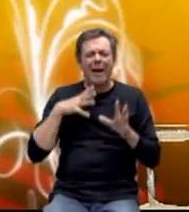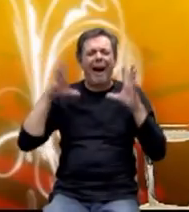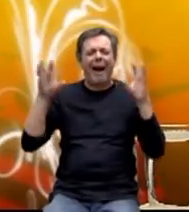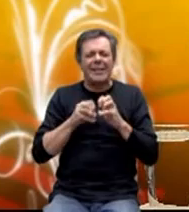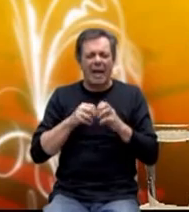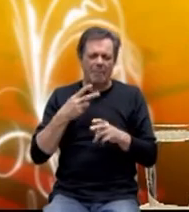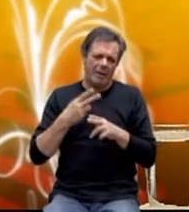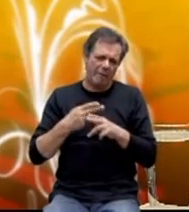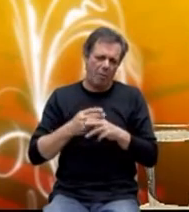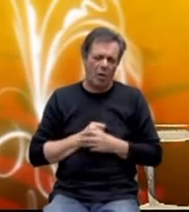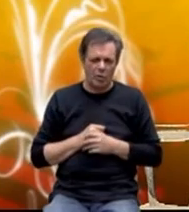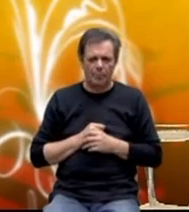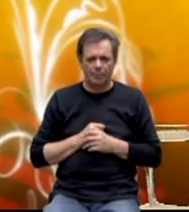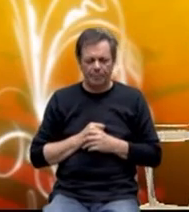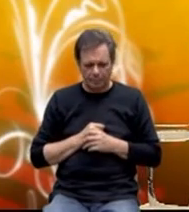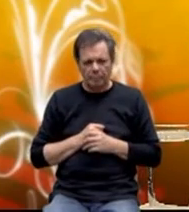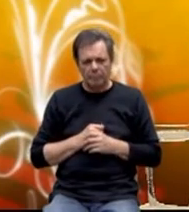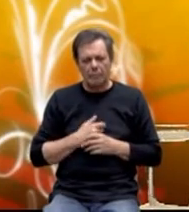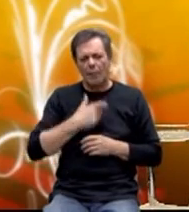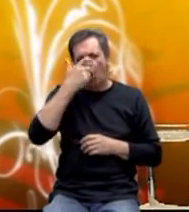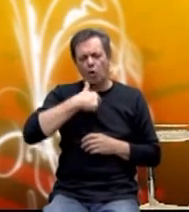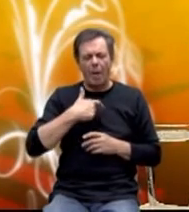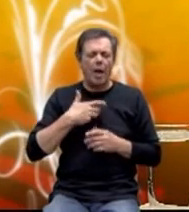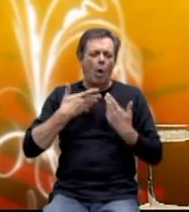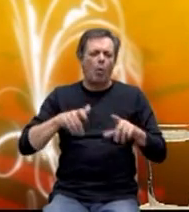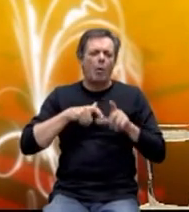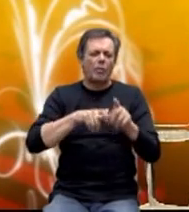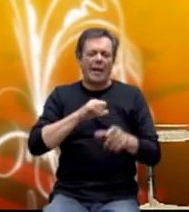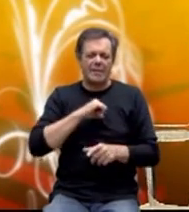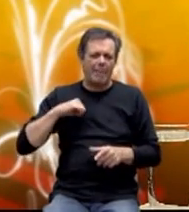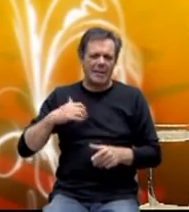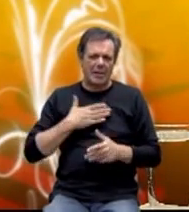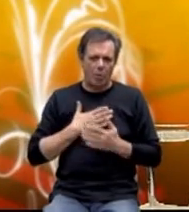Alzheimera, praktički osobe koja gubi kontakt sama sa sobom, ali to